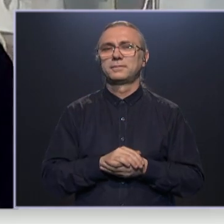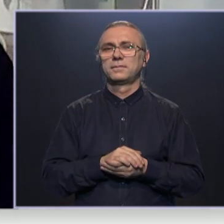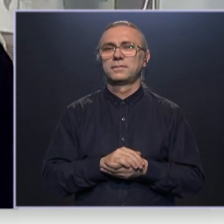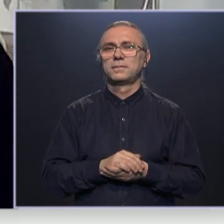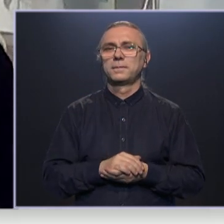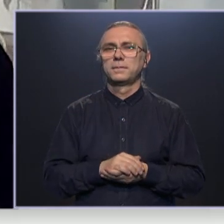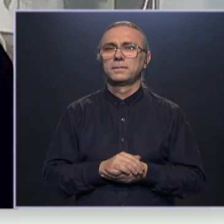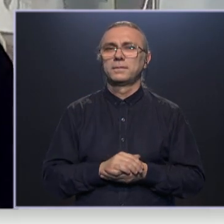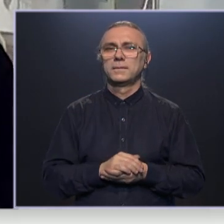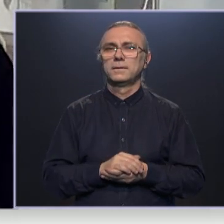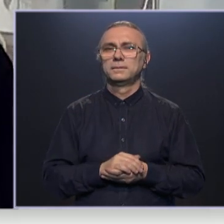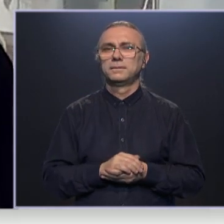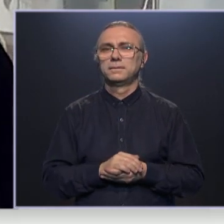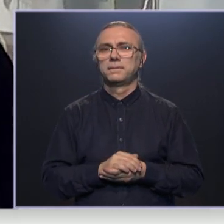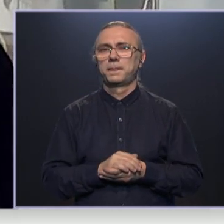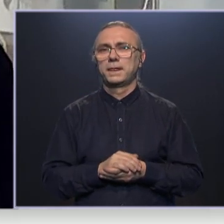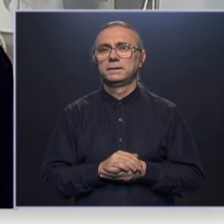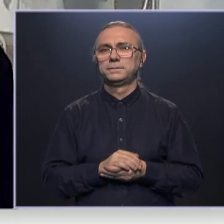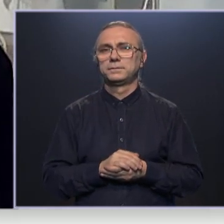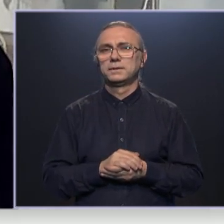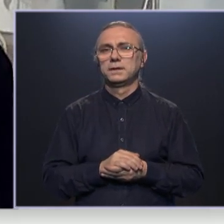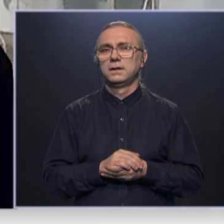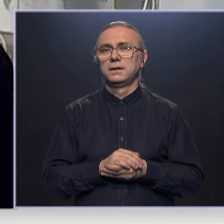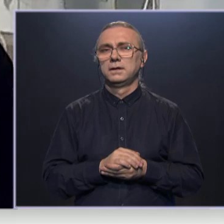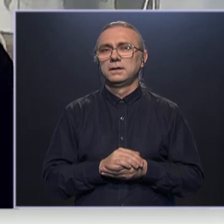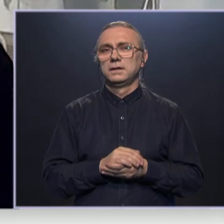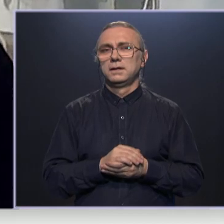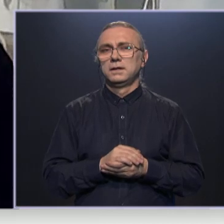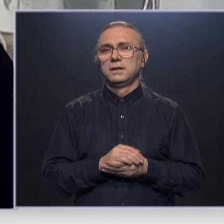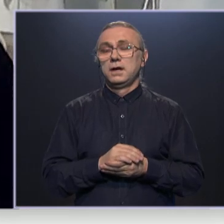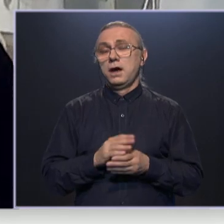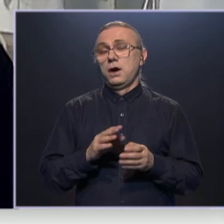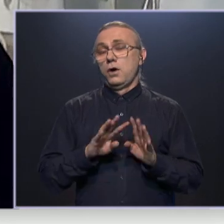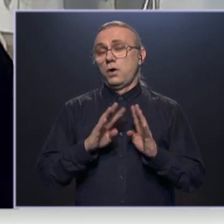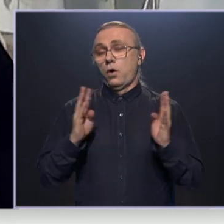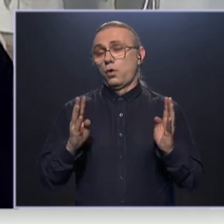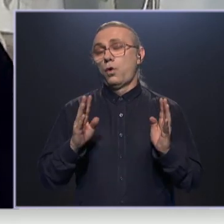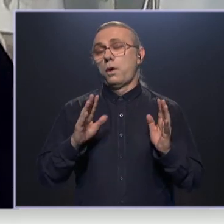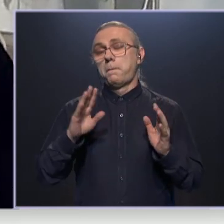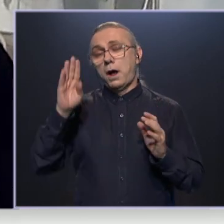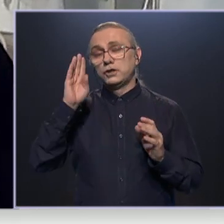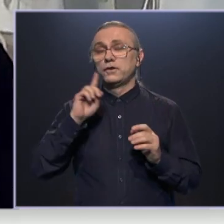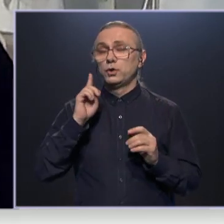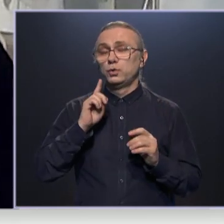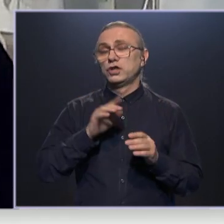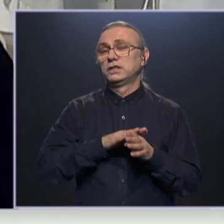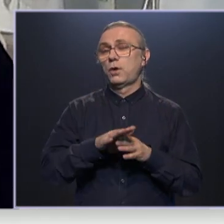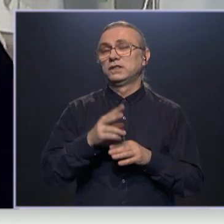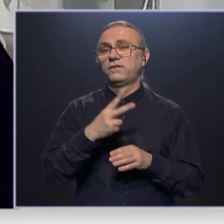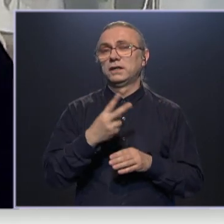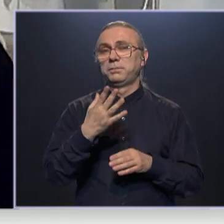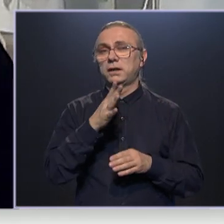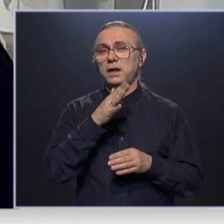2019 году исполнилось 25 лет. Именно хор мальчиков и юноши. Но отдельный состав юношеский был